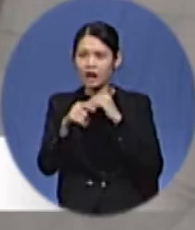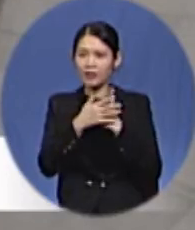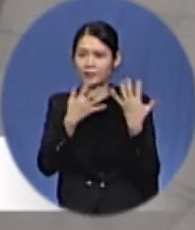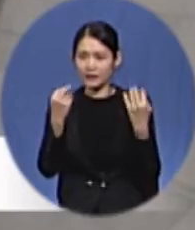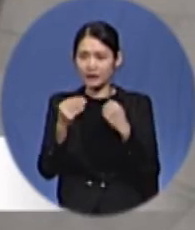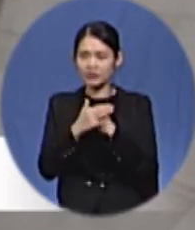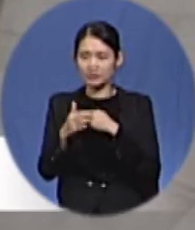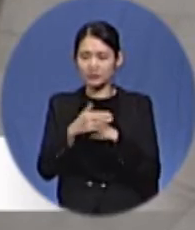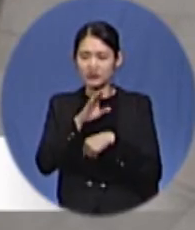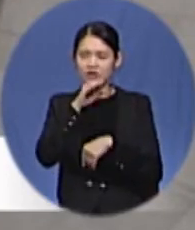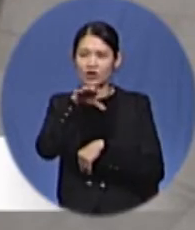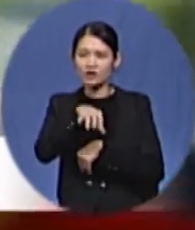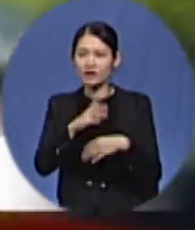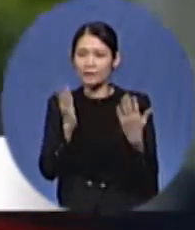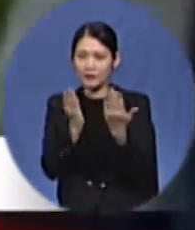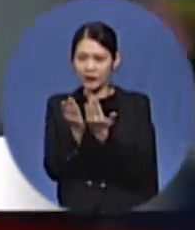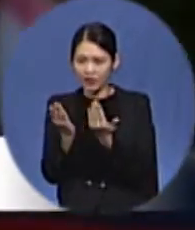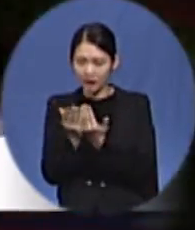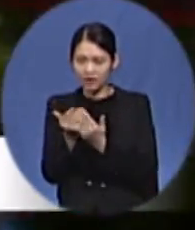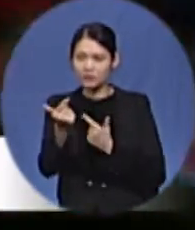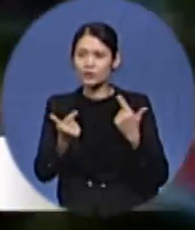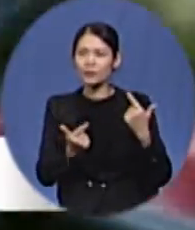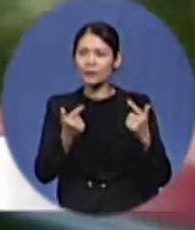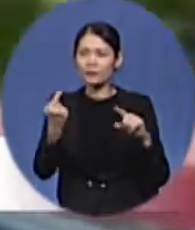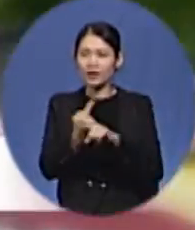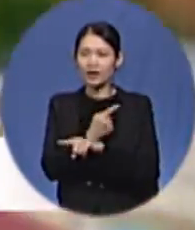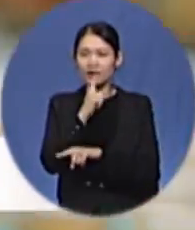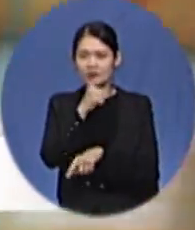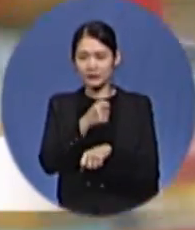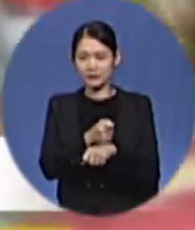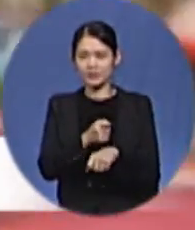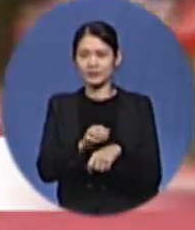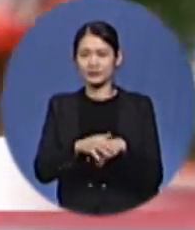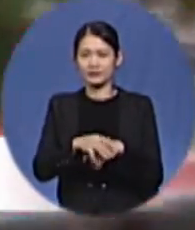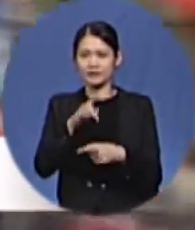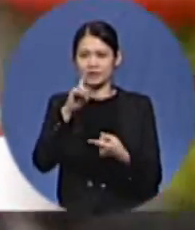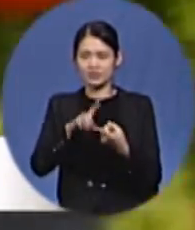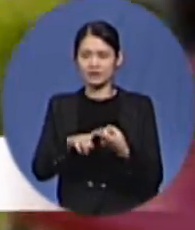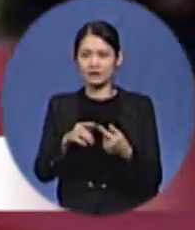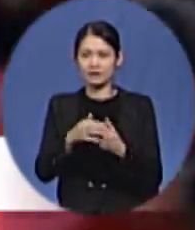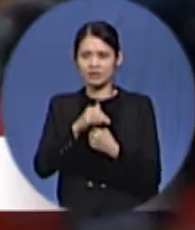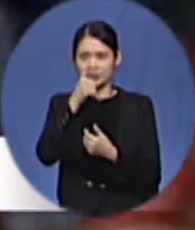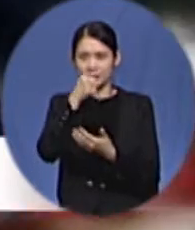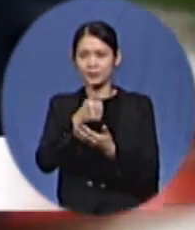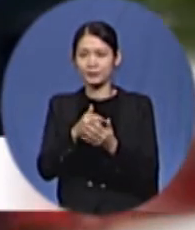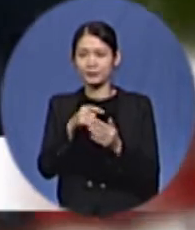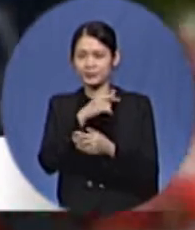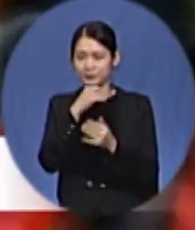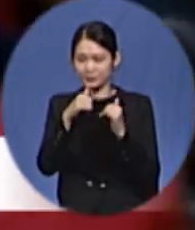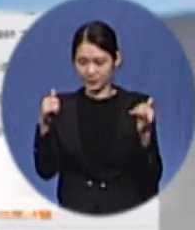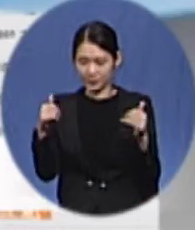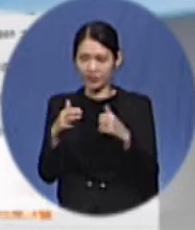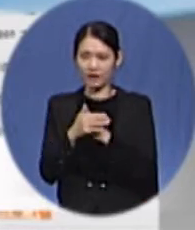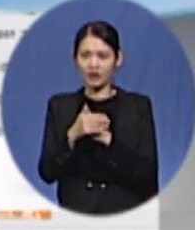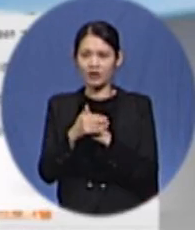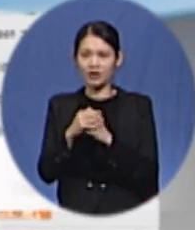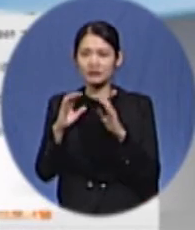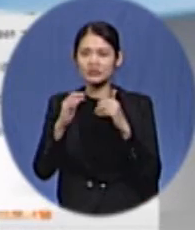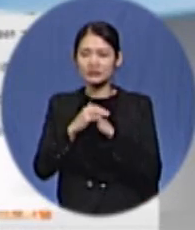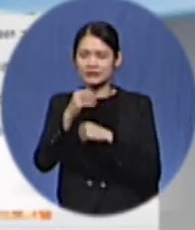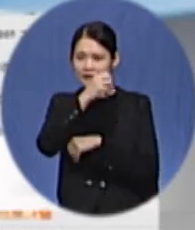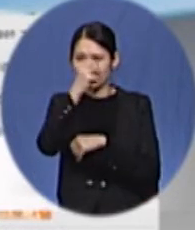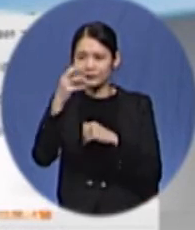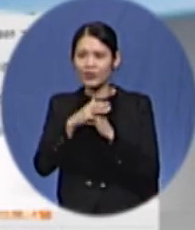규정을 현실에 맞게 바꿔야 한다고 주장했습니다. 이에 피고 삼성물산은 에버랜드 놀이기구의 이용